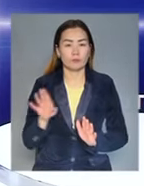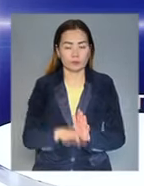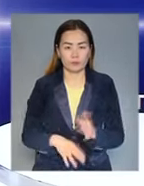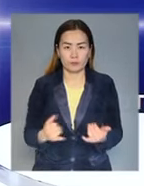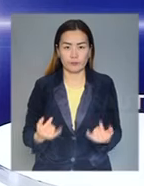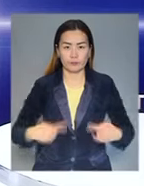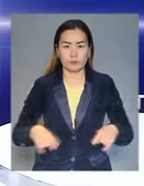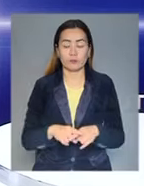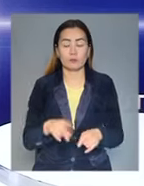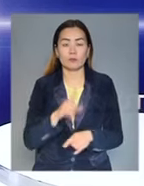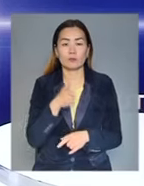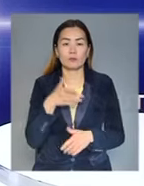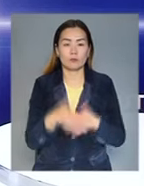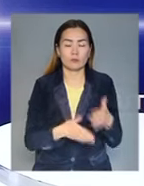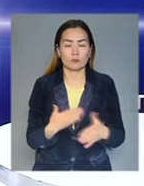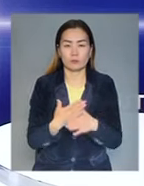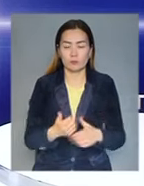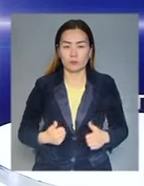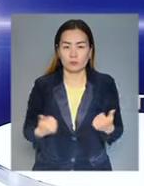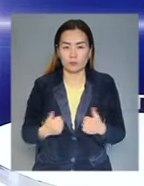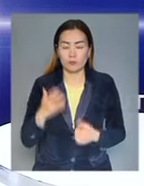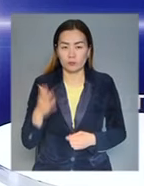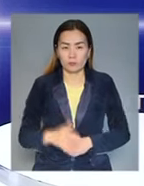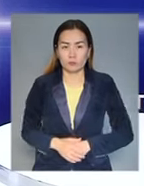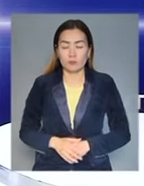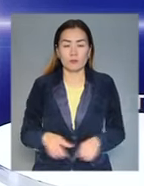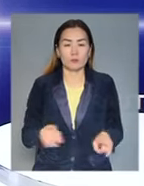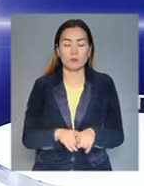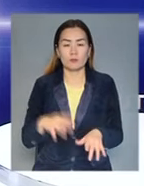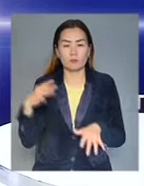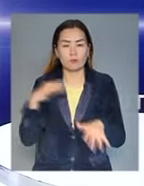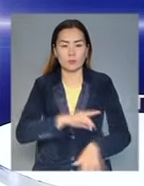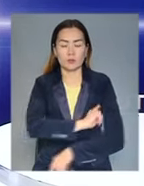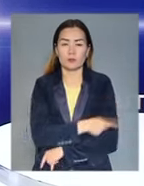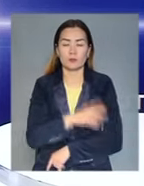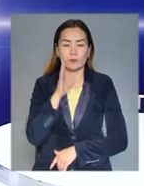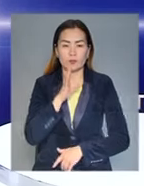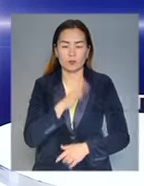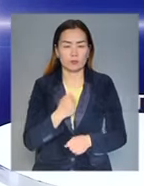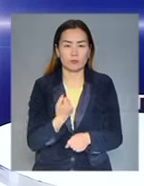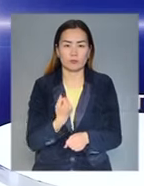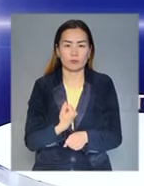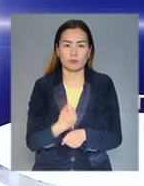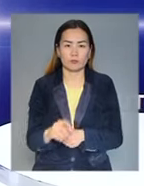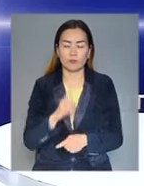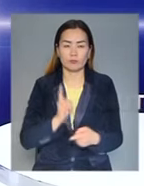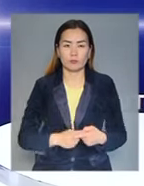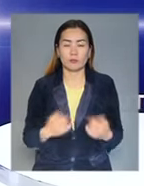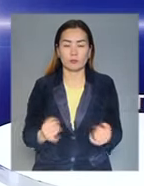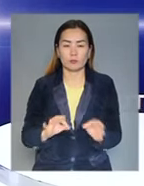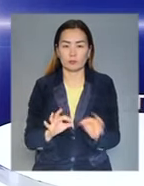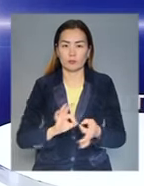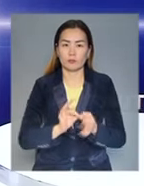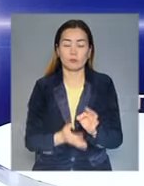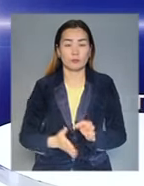қиын. Еріктілер мен төтеншеліктер қолдан келгеннің бәрін жасап жатыр. Алайда ағыны қатты қар суы дес бермейтін көрінеді. Ауданға